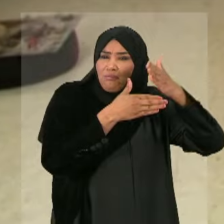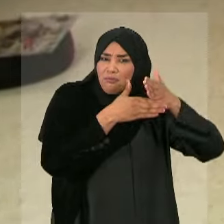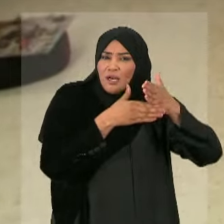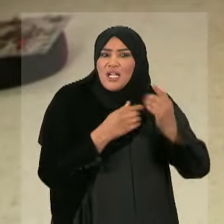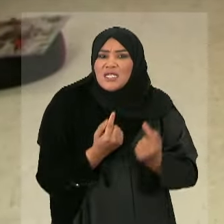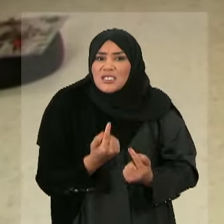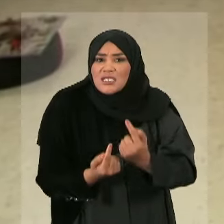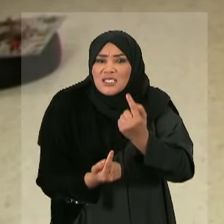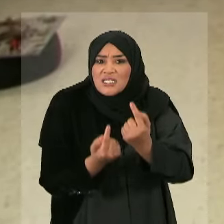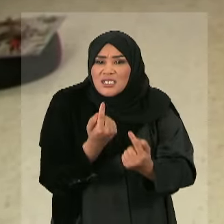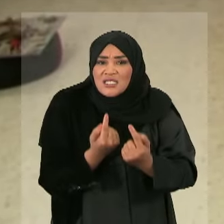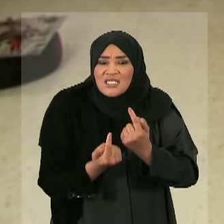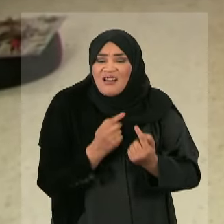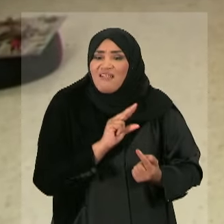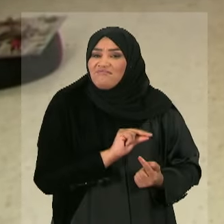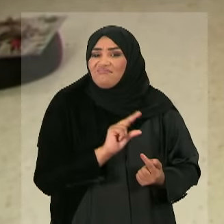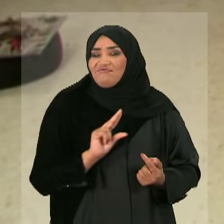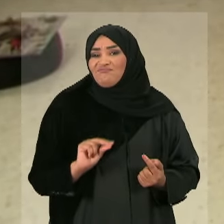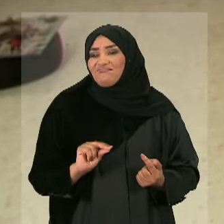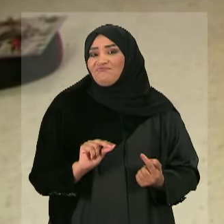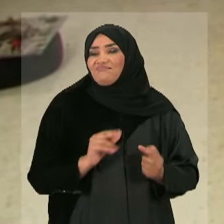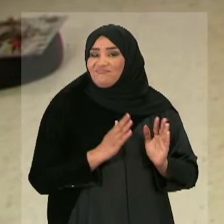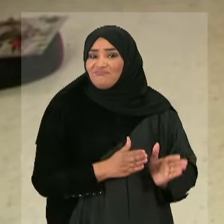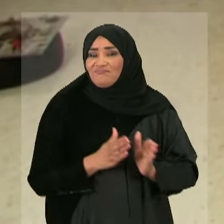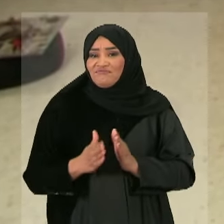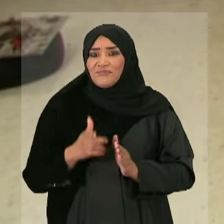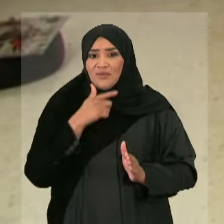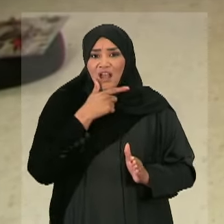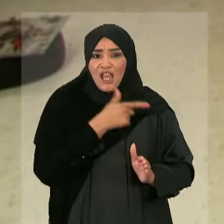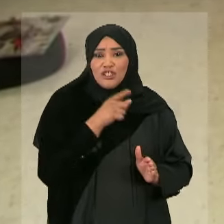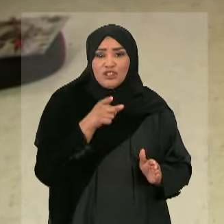هذا من اختيار يا صفوري، هذا يكون باز